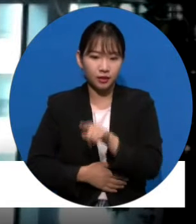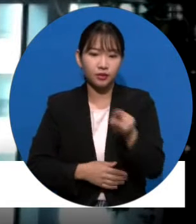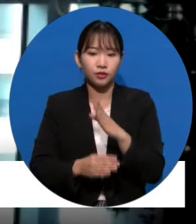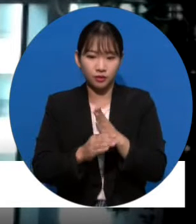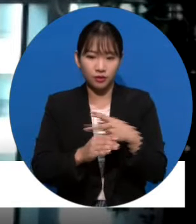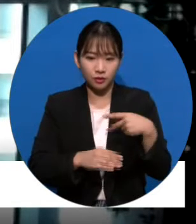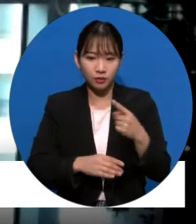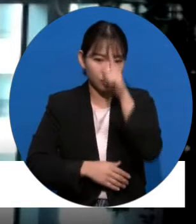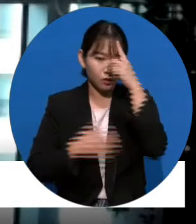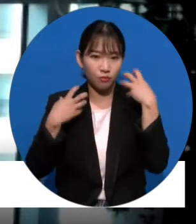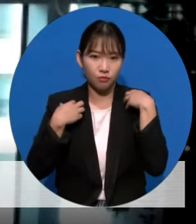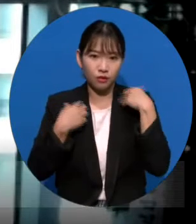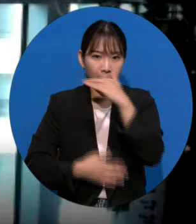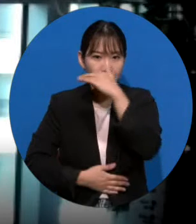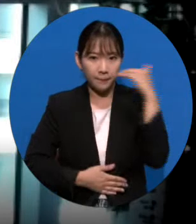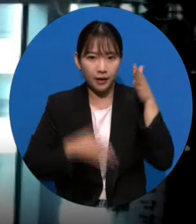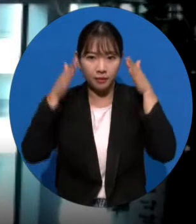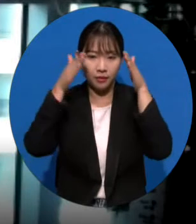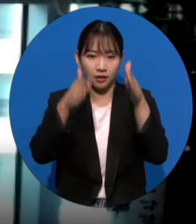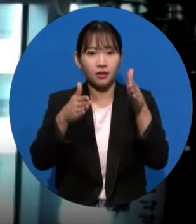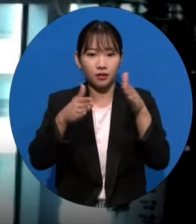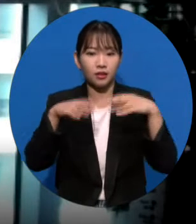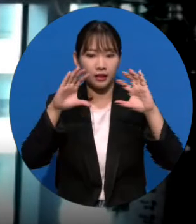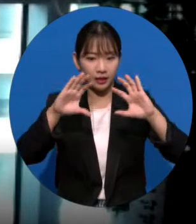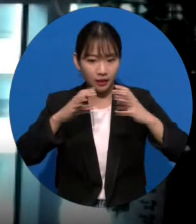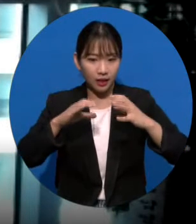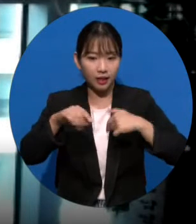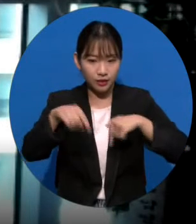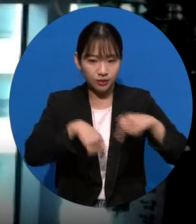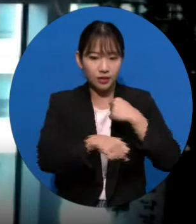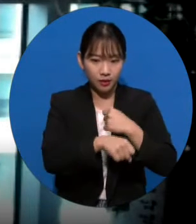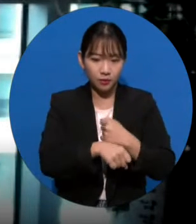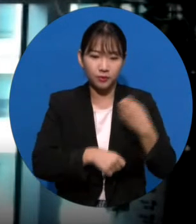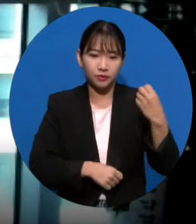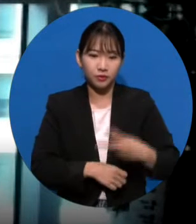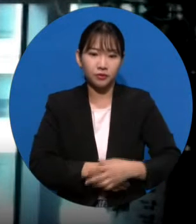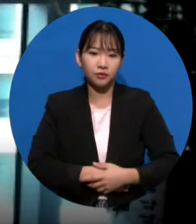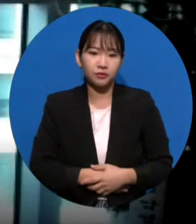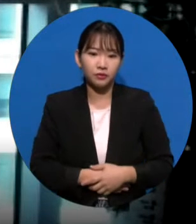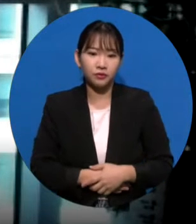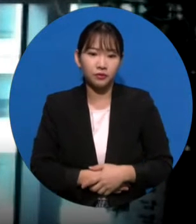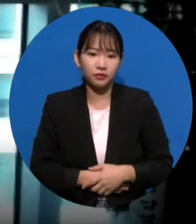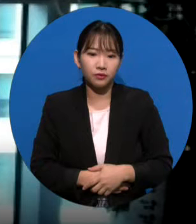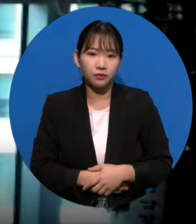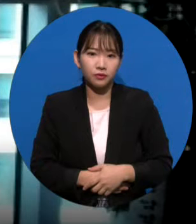그중에서 정부가 올바른 방향으로 이 국정을 집행을 하고 또